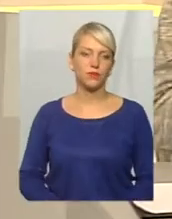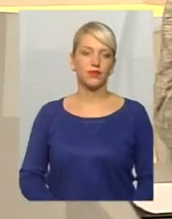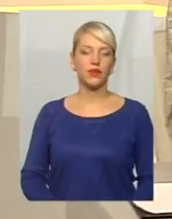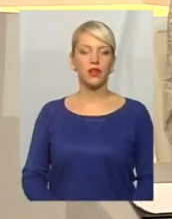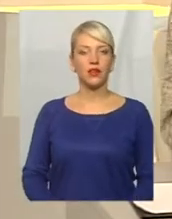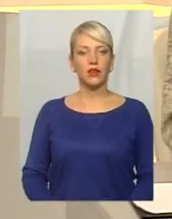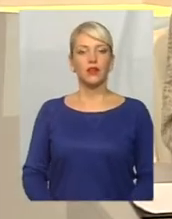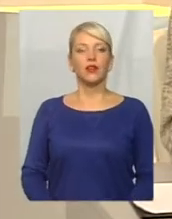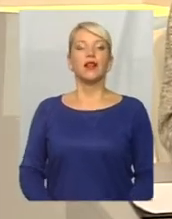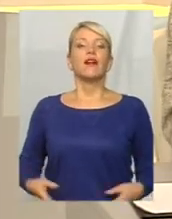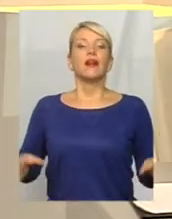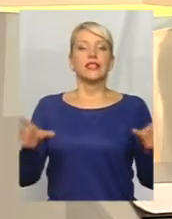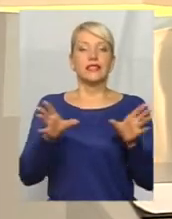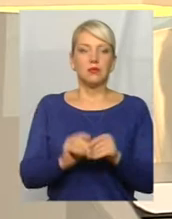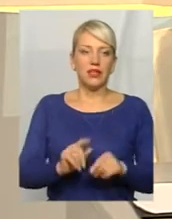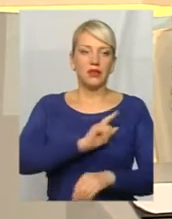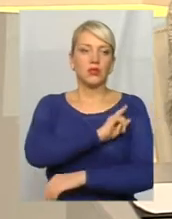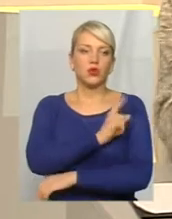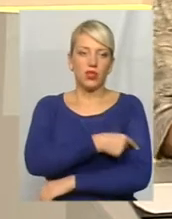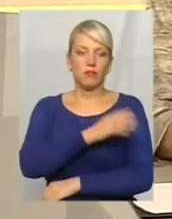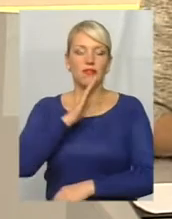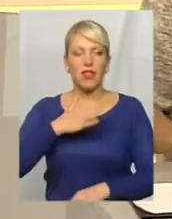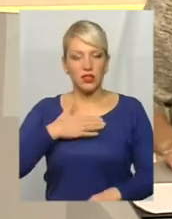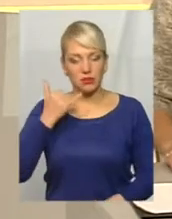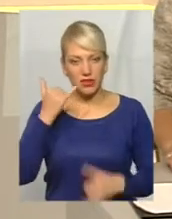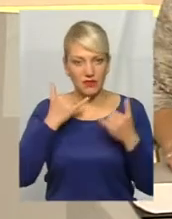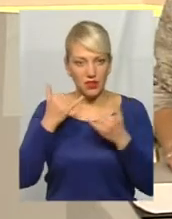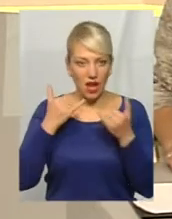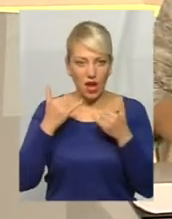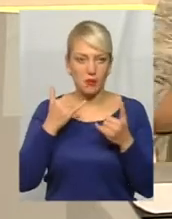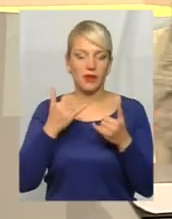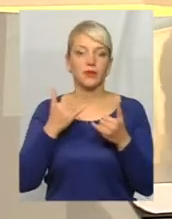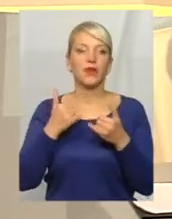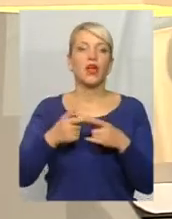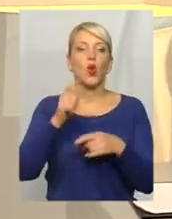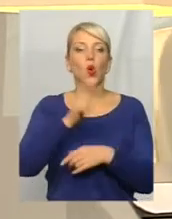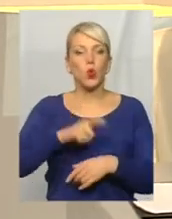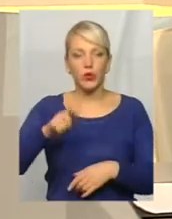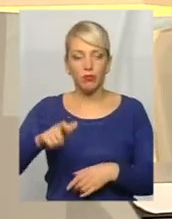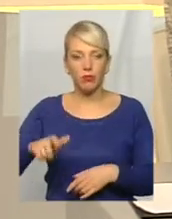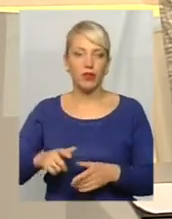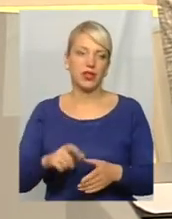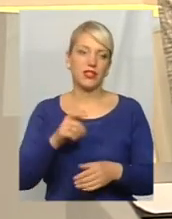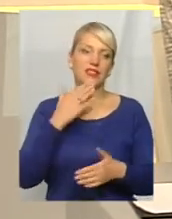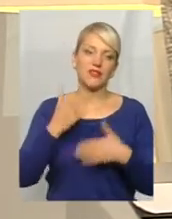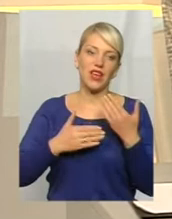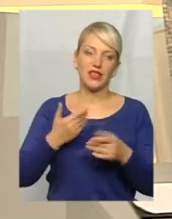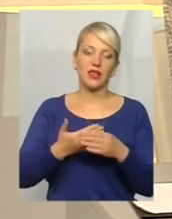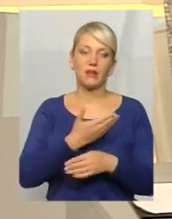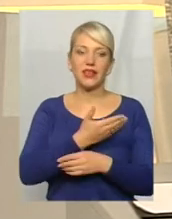Власне. Спільними зусиллями, нашими дзвінками, людьми, зверненнями